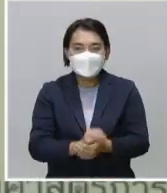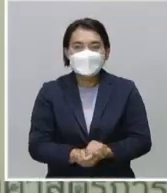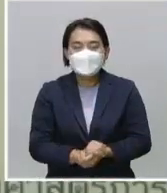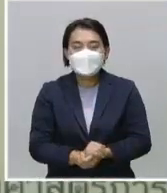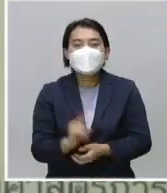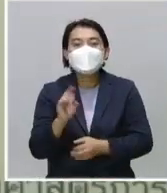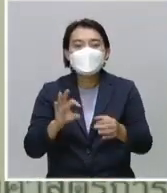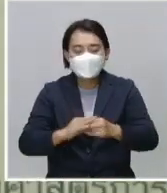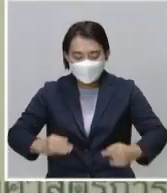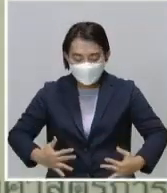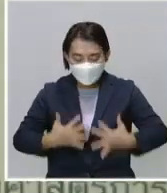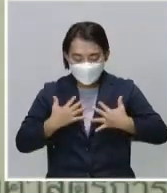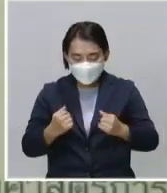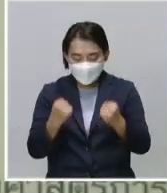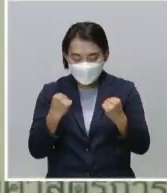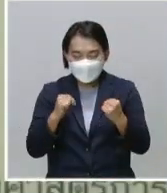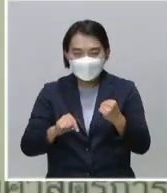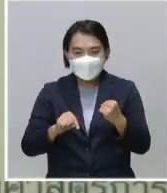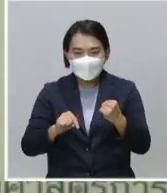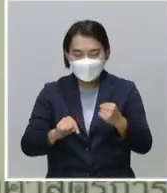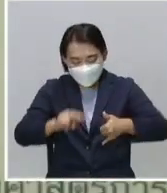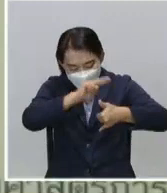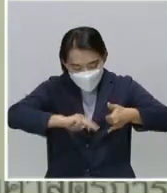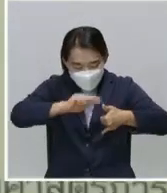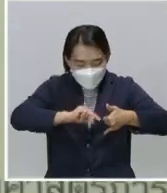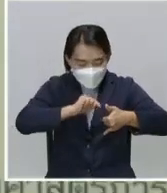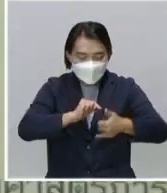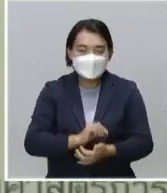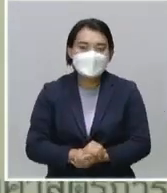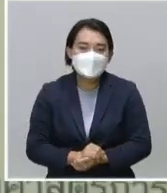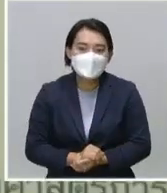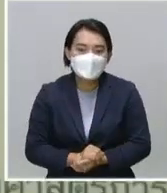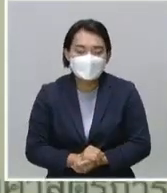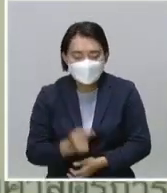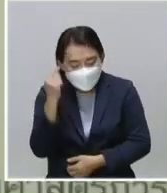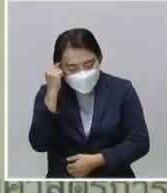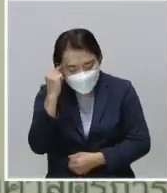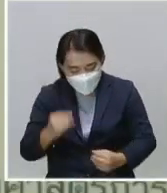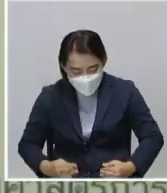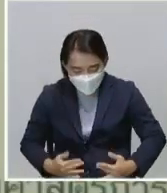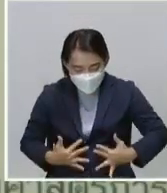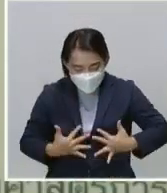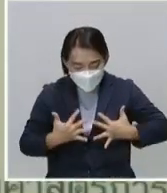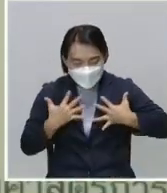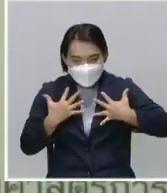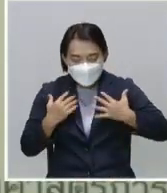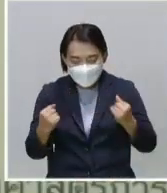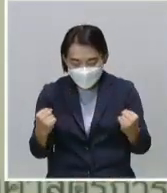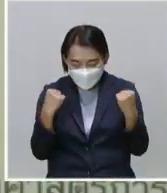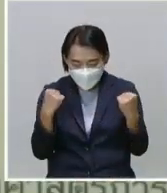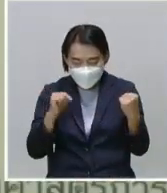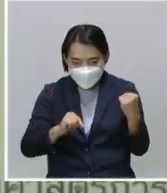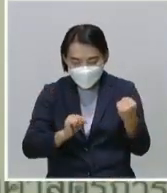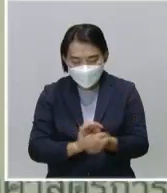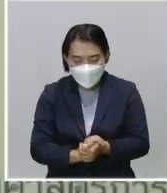นะครับหลังการฉีดวัคซีนนะครับแล้วก็เอามาพูดว่าตรวจแล้วมันก็ขึ้นเท่านู้นพันเท่านี้พันห